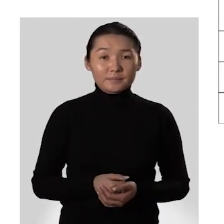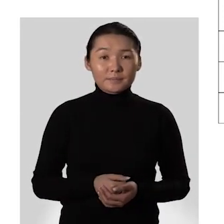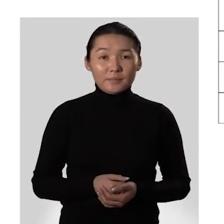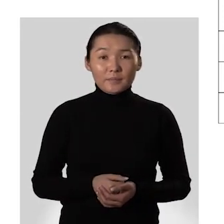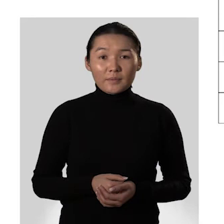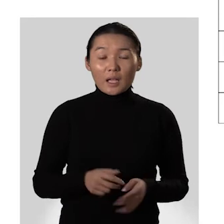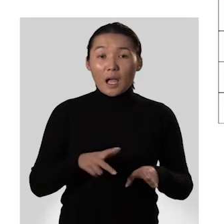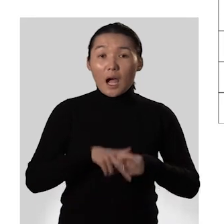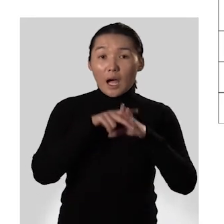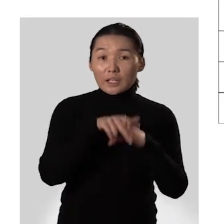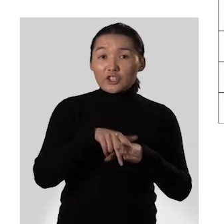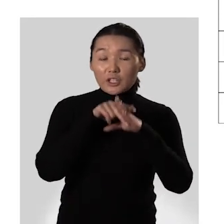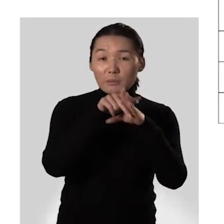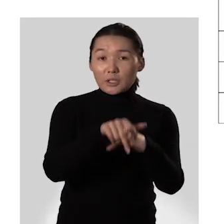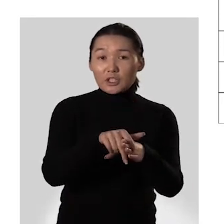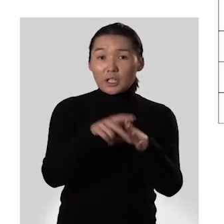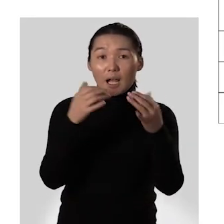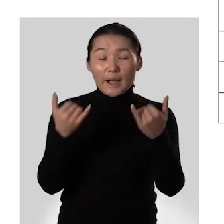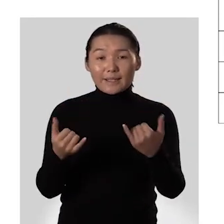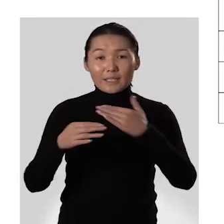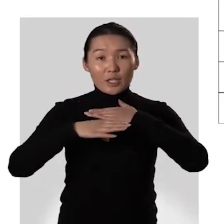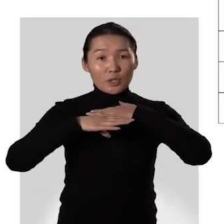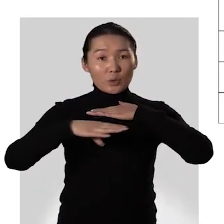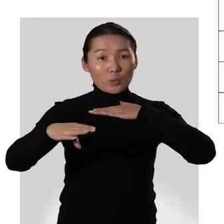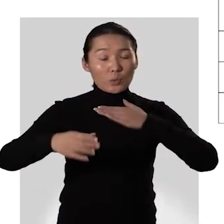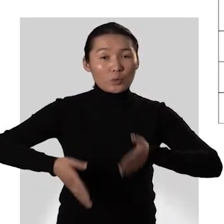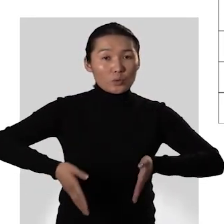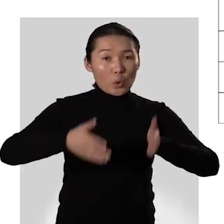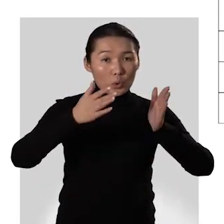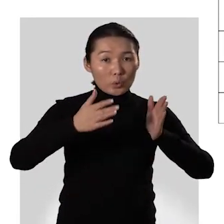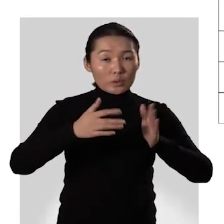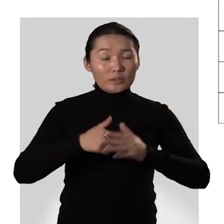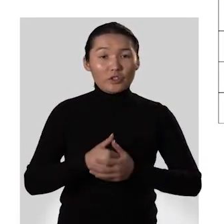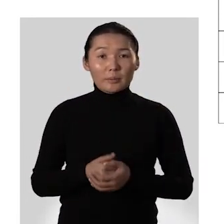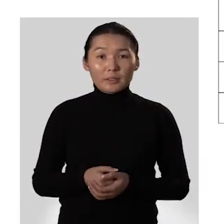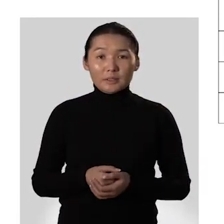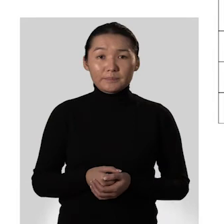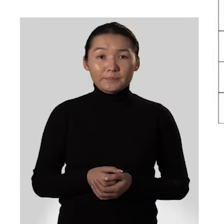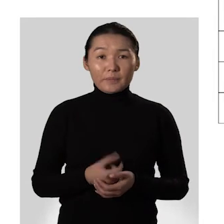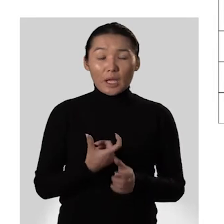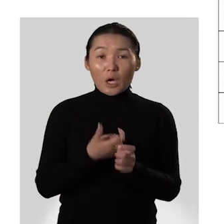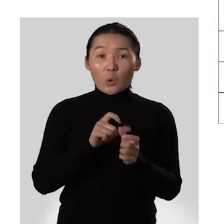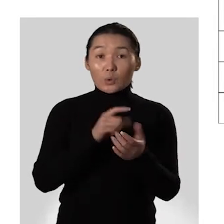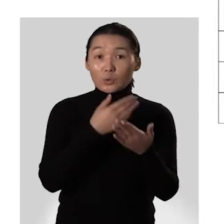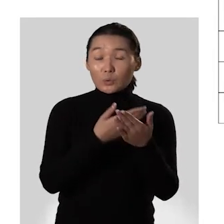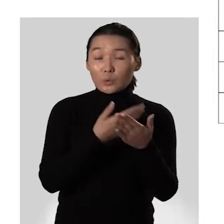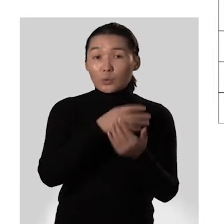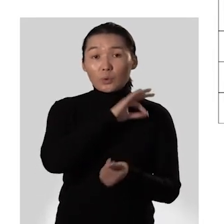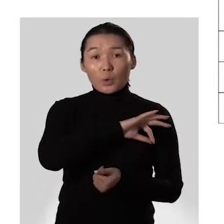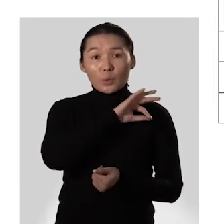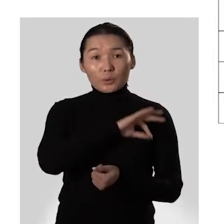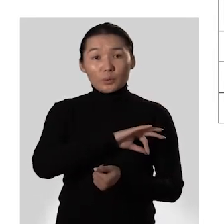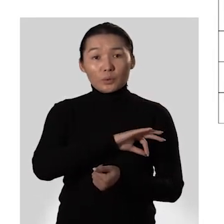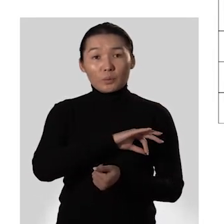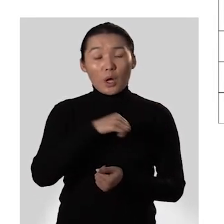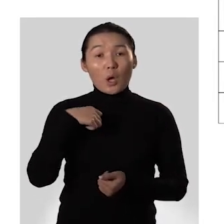Ат чабыш азыр түз жолдо чабылат. Ушул үлгүнү колдонуп,